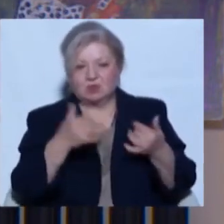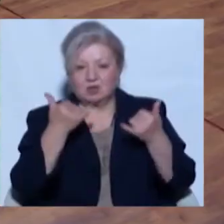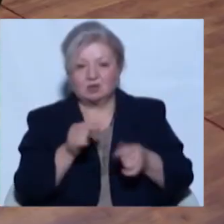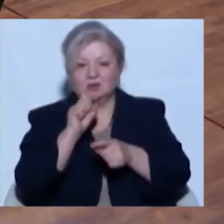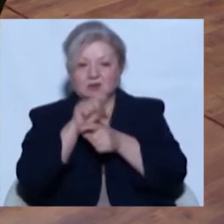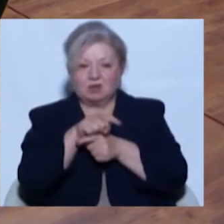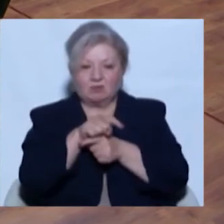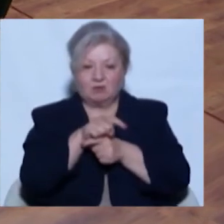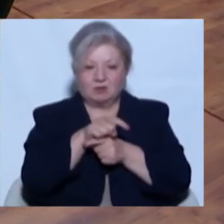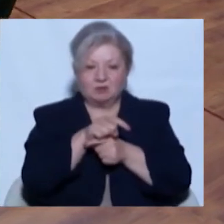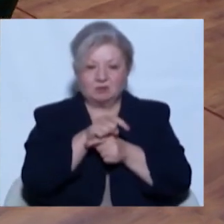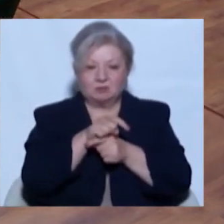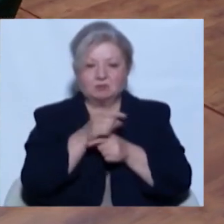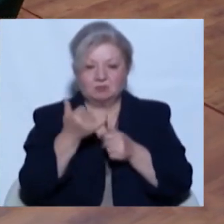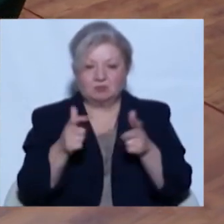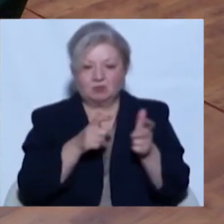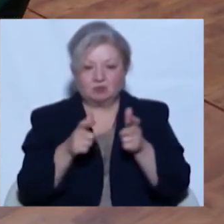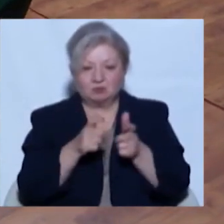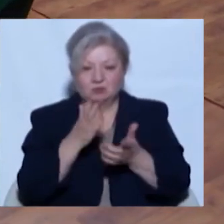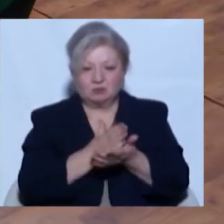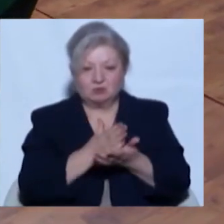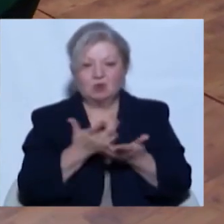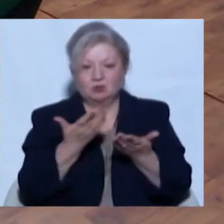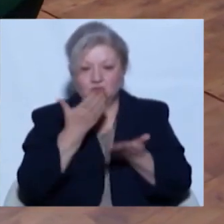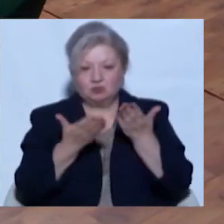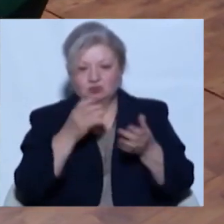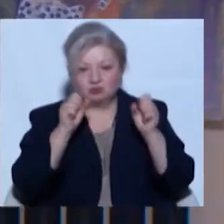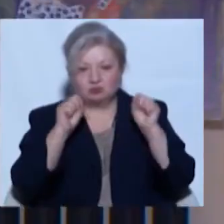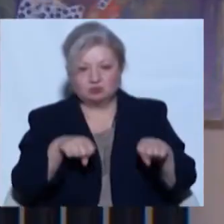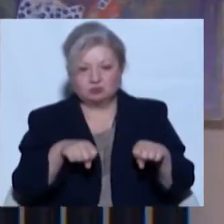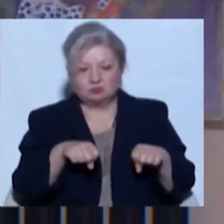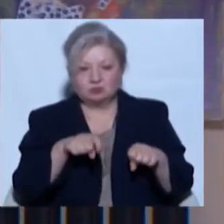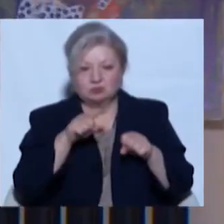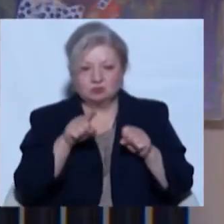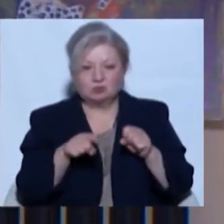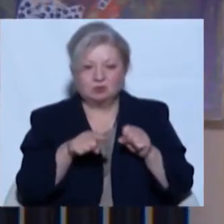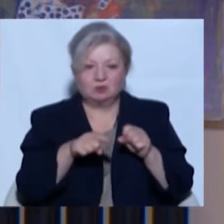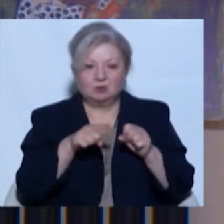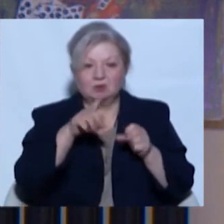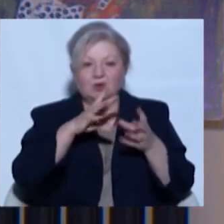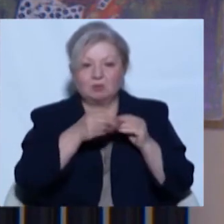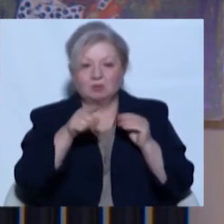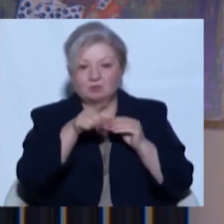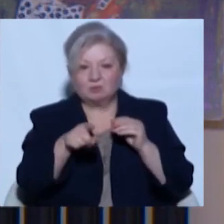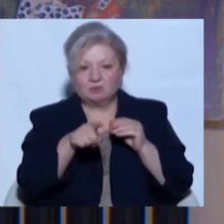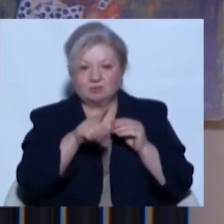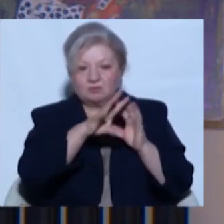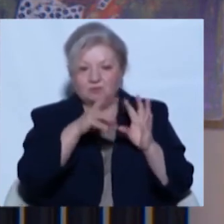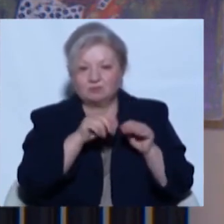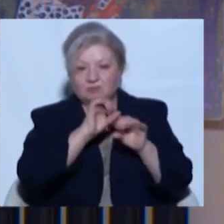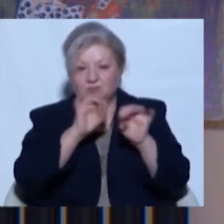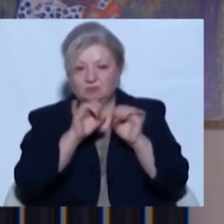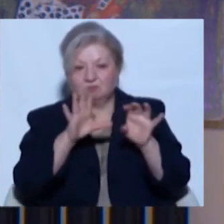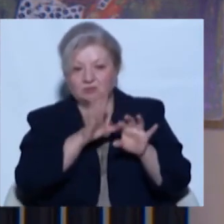საშინაო დავალებას, რომელიც მე თქვენ მოგიმზადეთ. თუ შეიძლება რომ ამ ყველაფრისგან